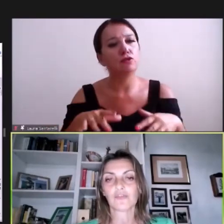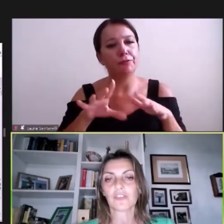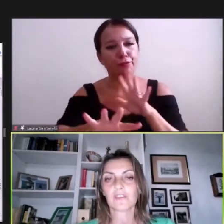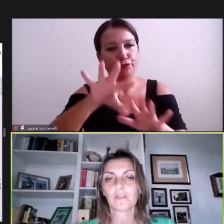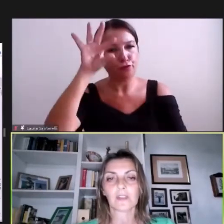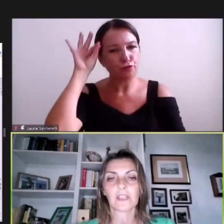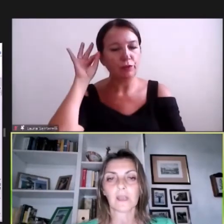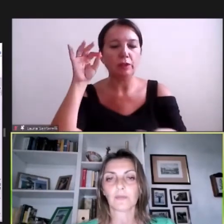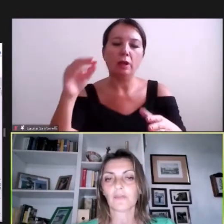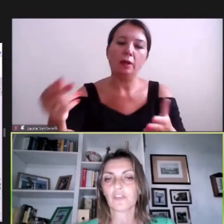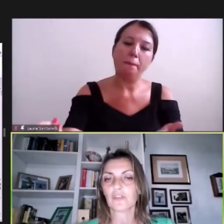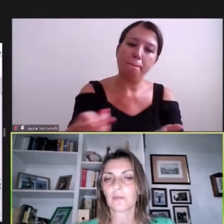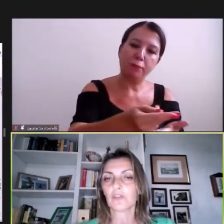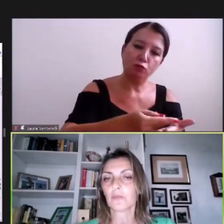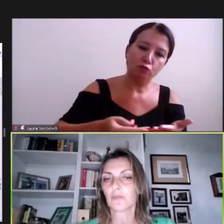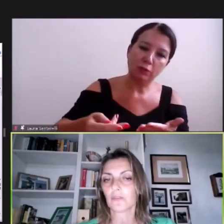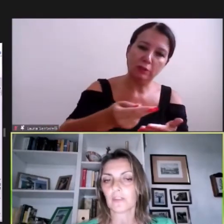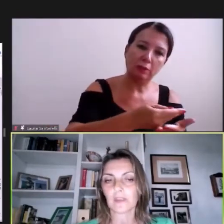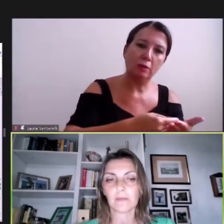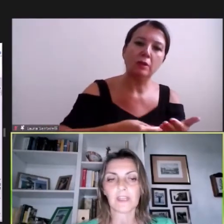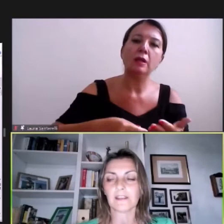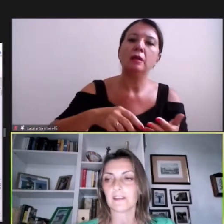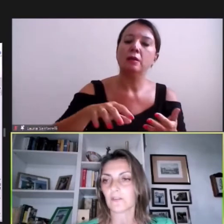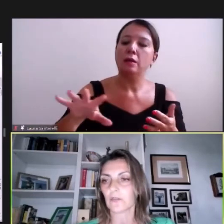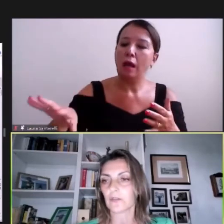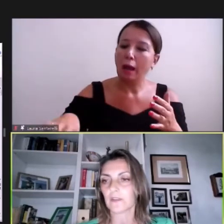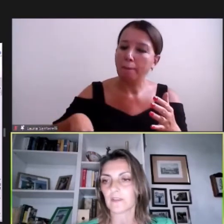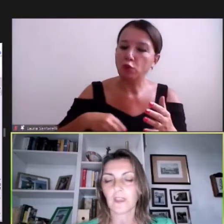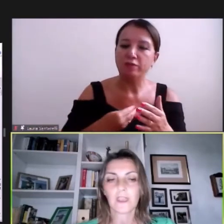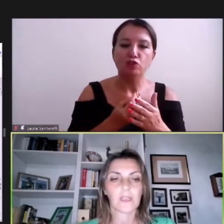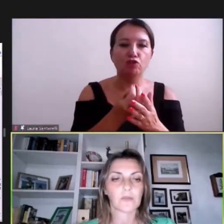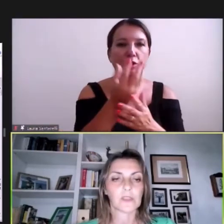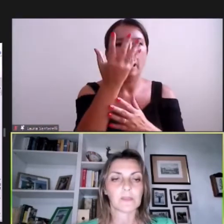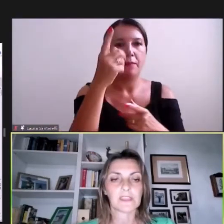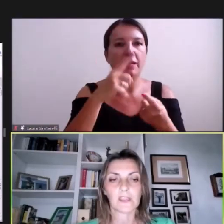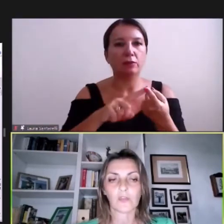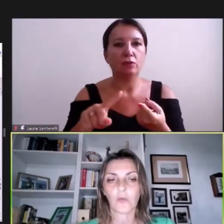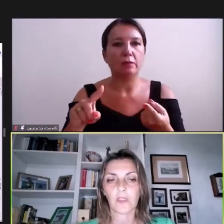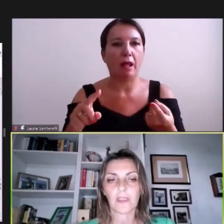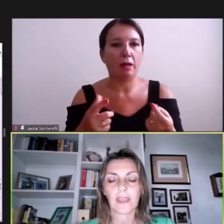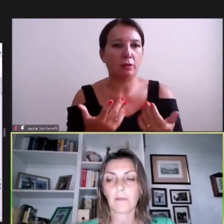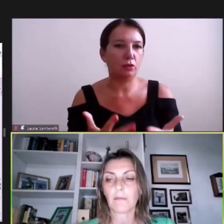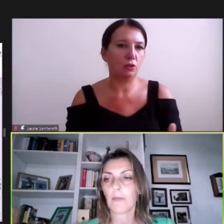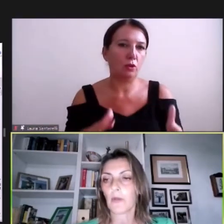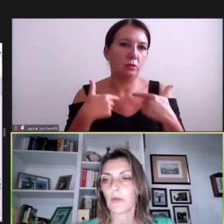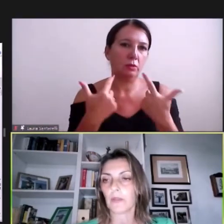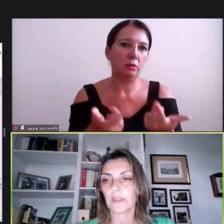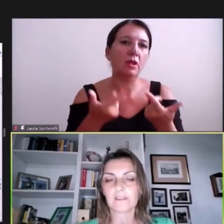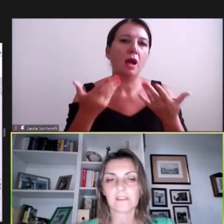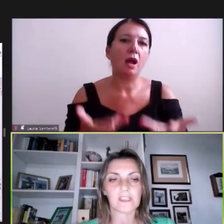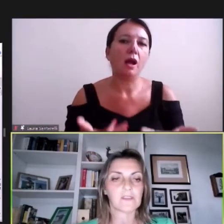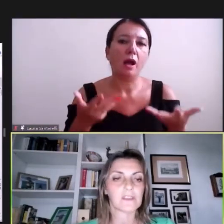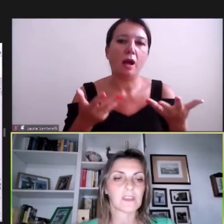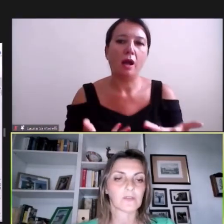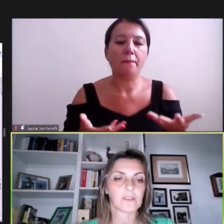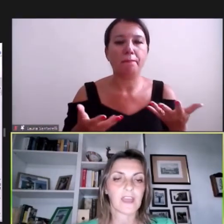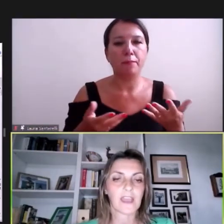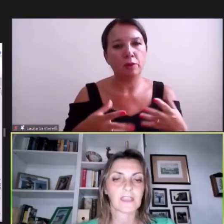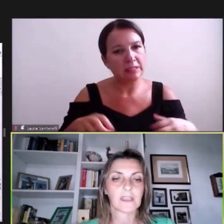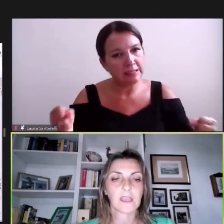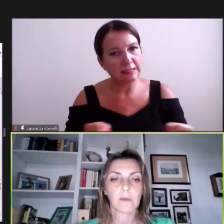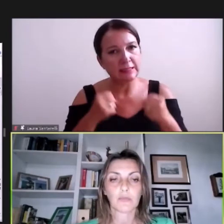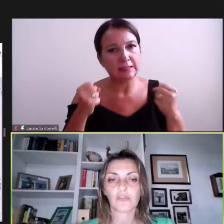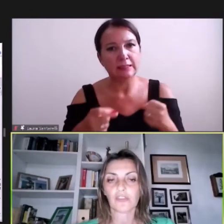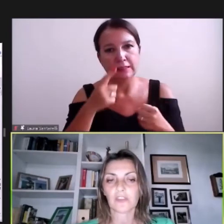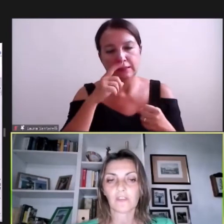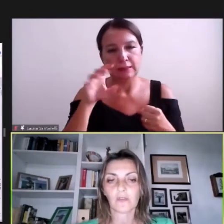nella progettazione, nell'approvvigionamento più sostenibile delle risorse, e quindi mettendo in campo iniziative di